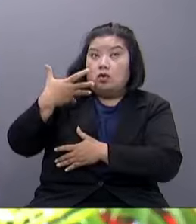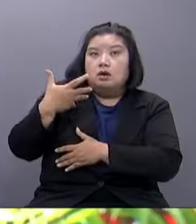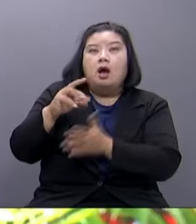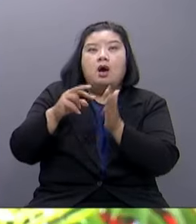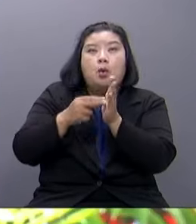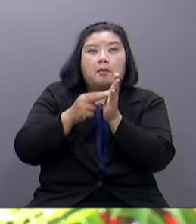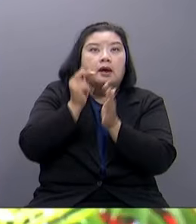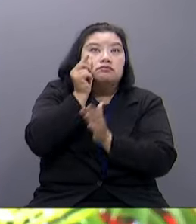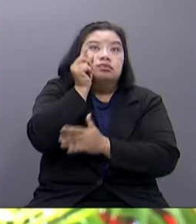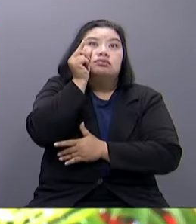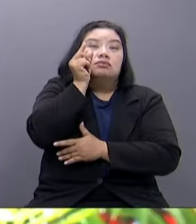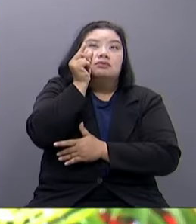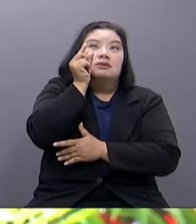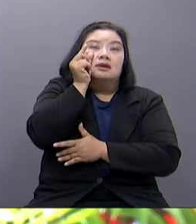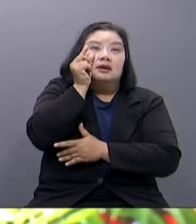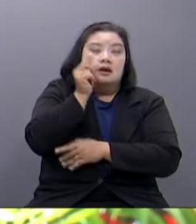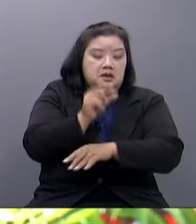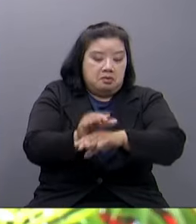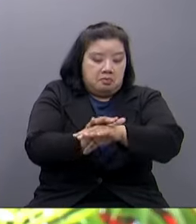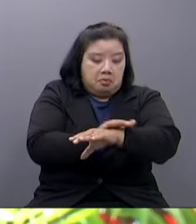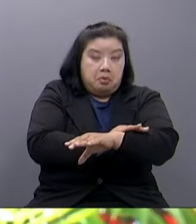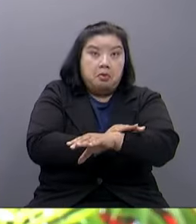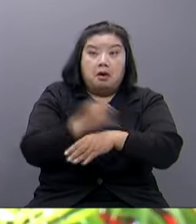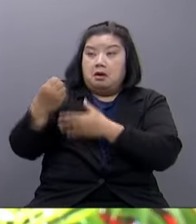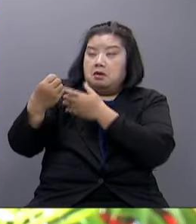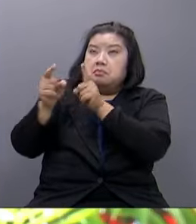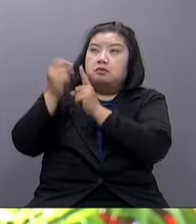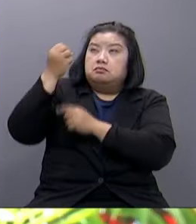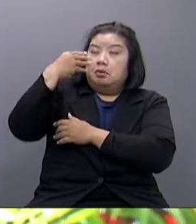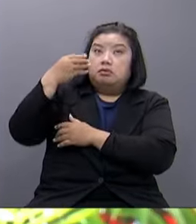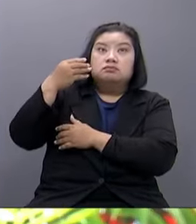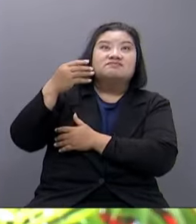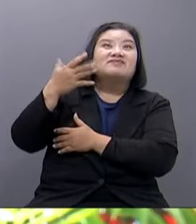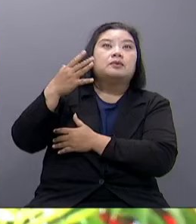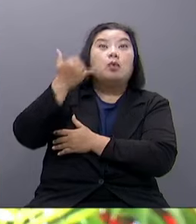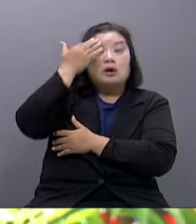มนจะมากขึ้นหลื